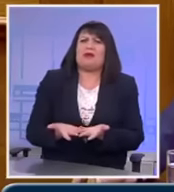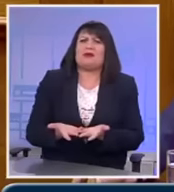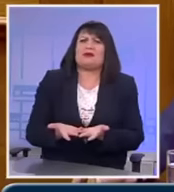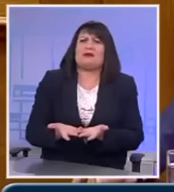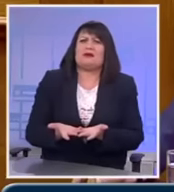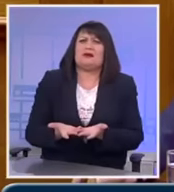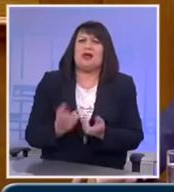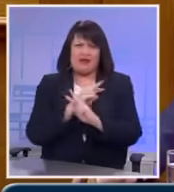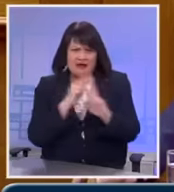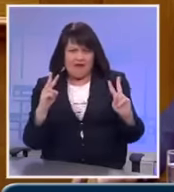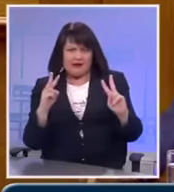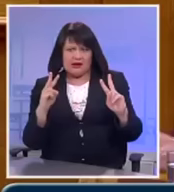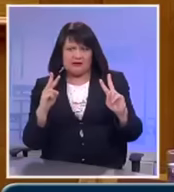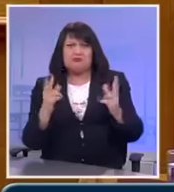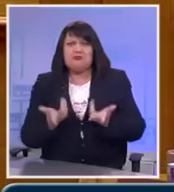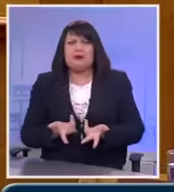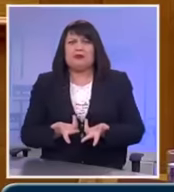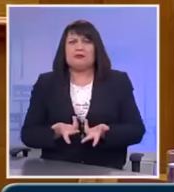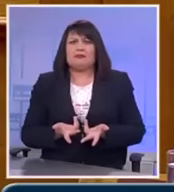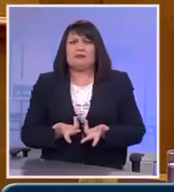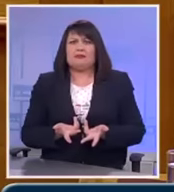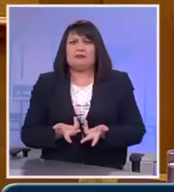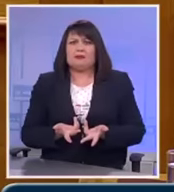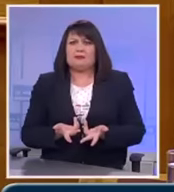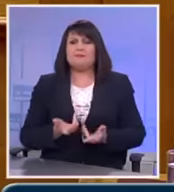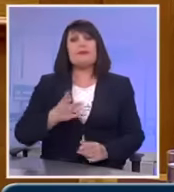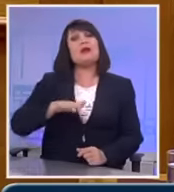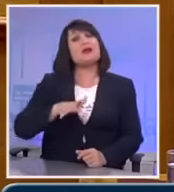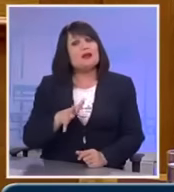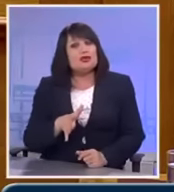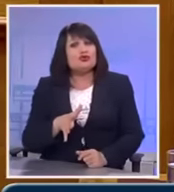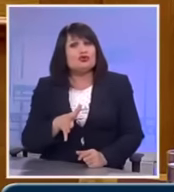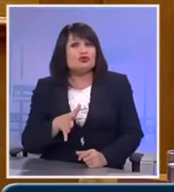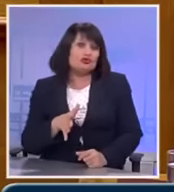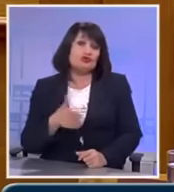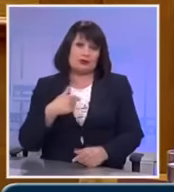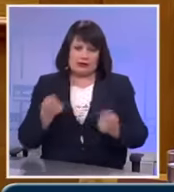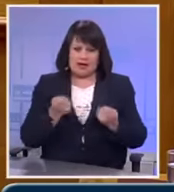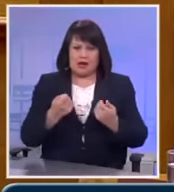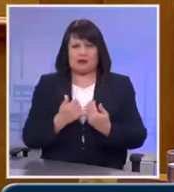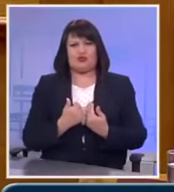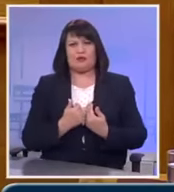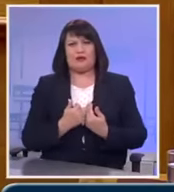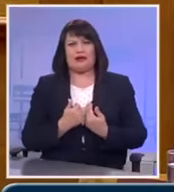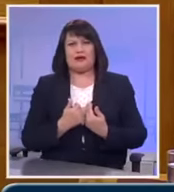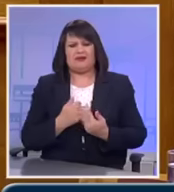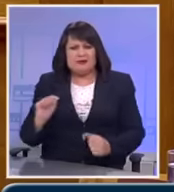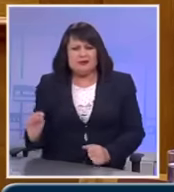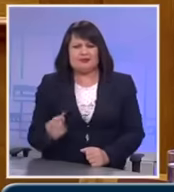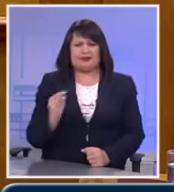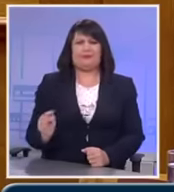κατά της διαφάνειας ή ενδεχομένου απ αυτό που κάναμε εμείς ενοχλούνται